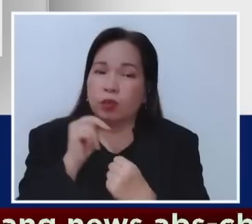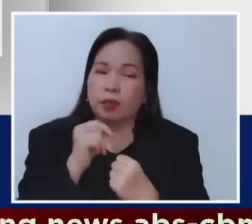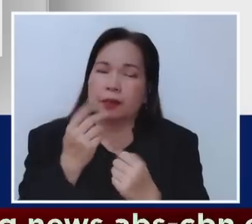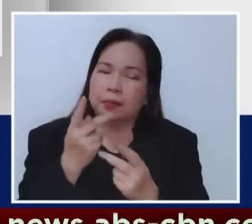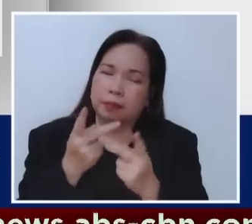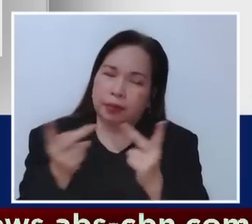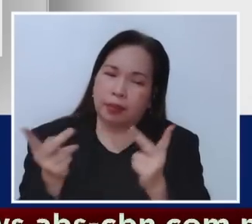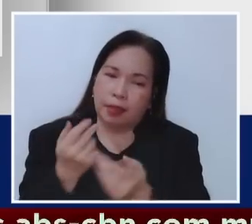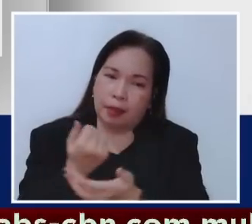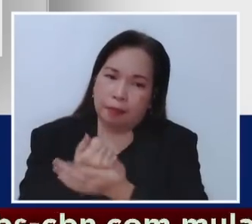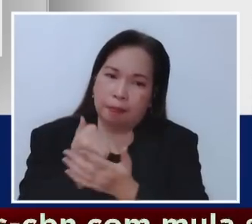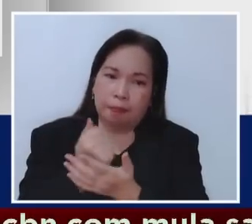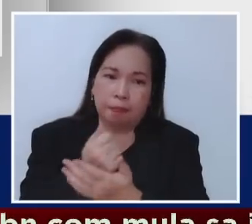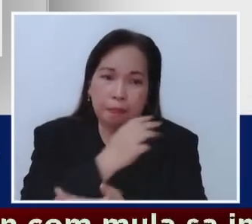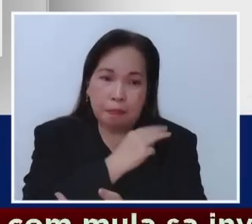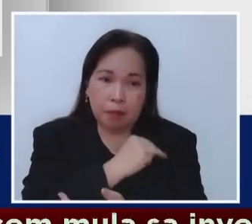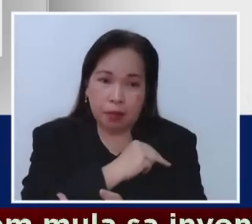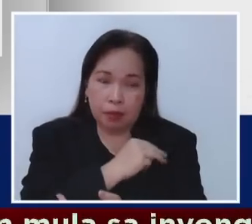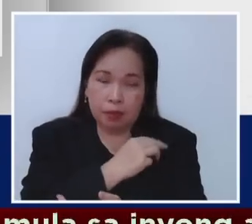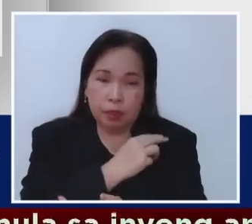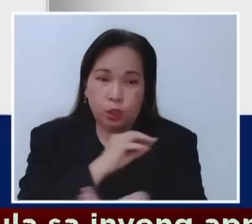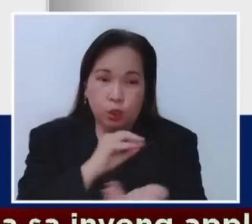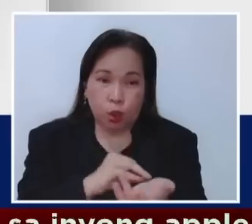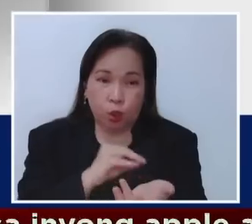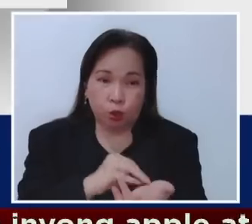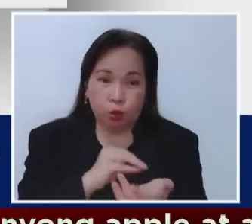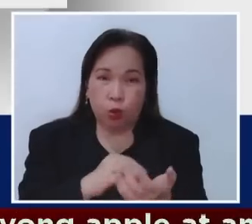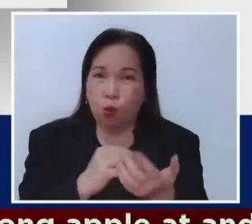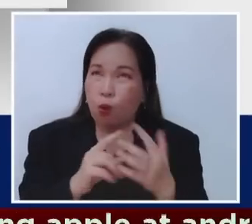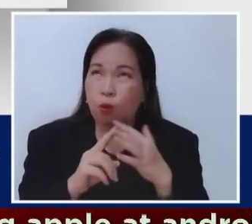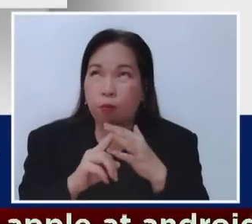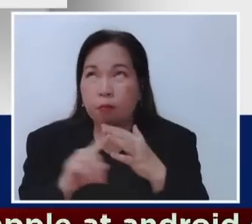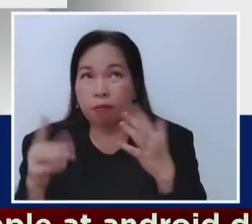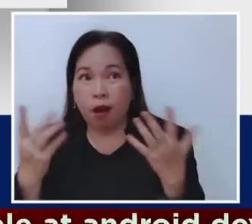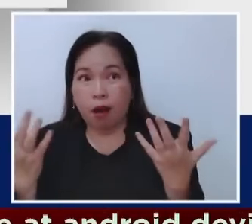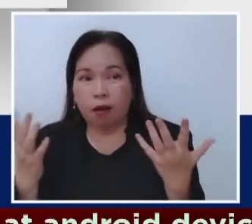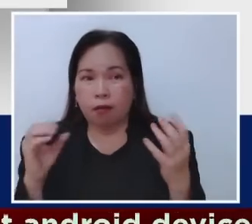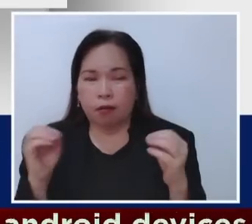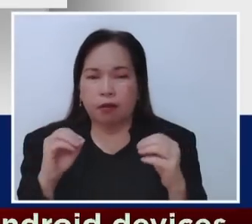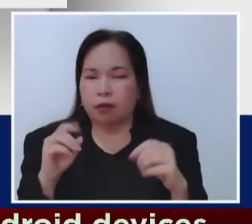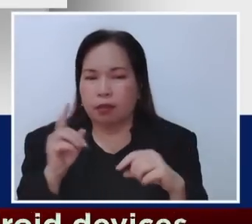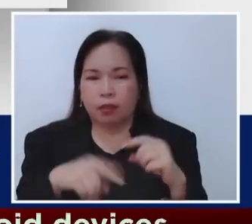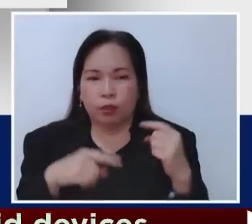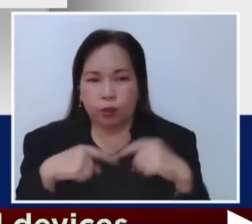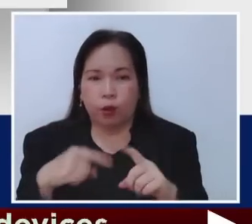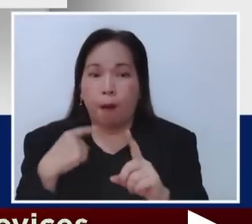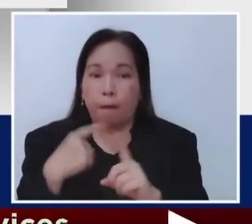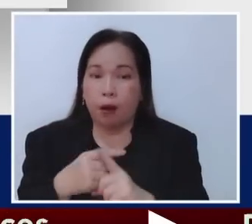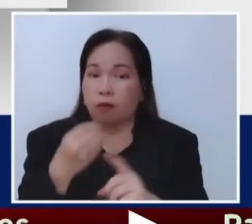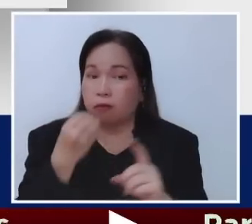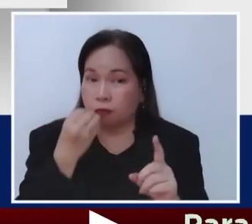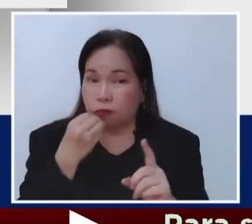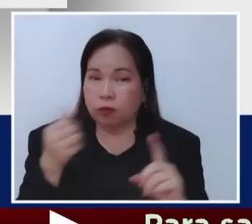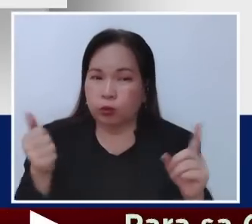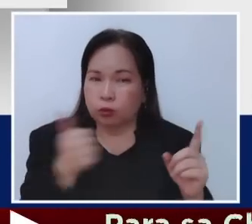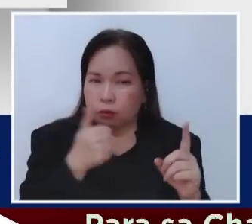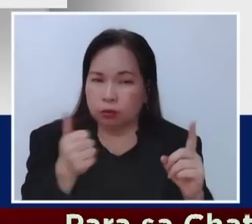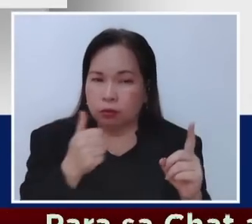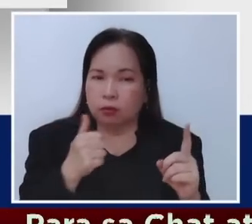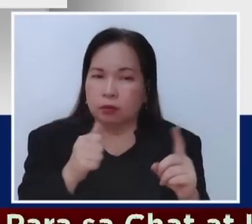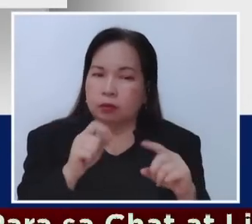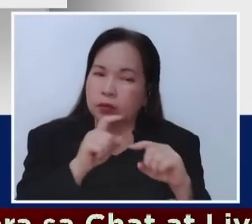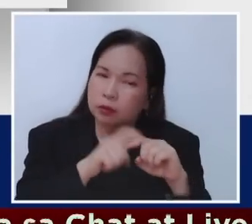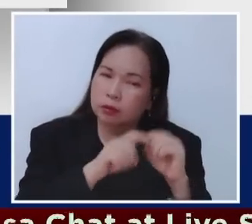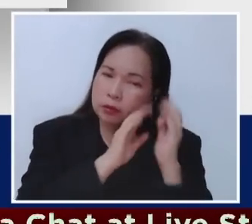tulong medikal o runaway na walang mapuntahan. At higit sa lahat, food, transportation, accommodation, medical